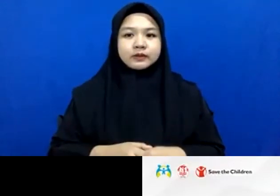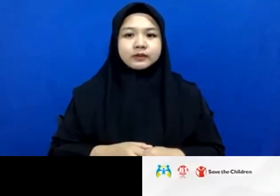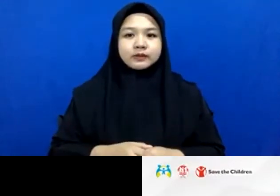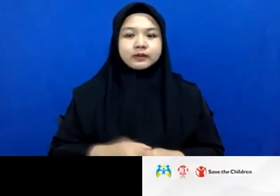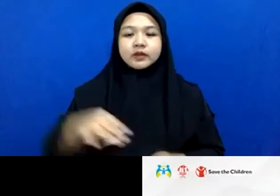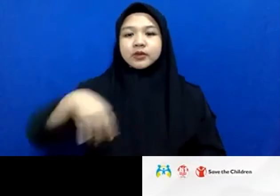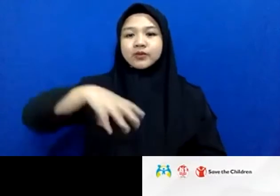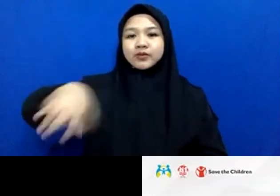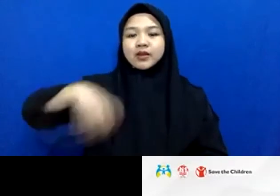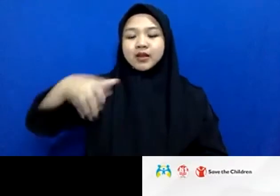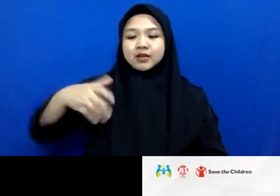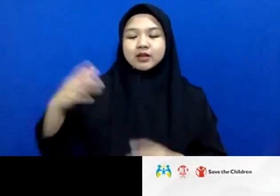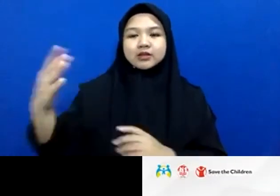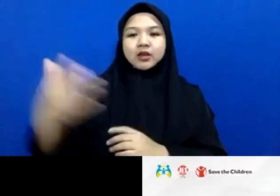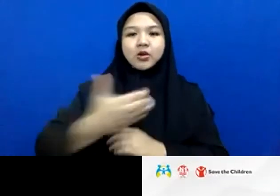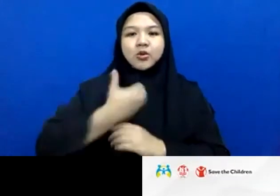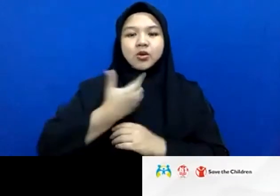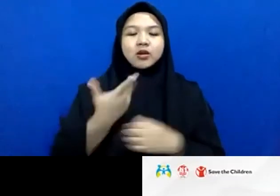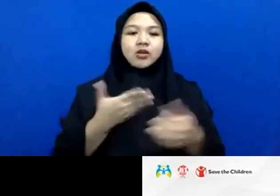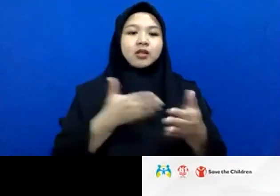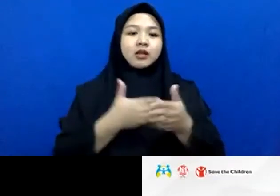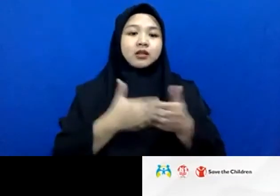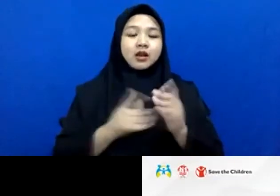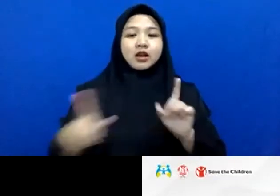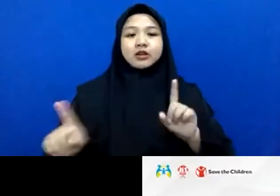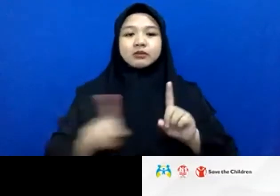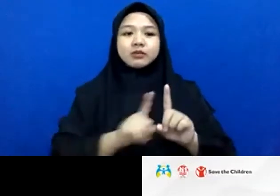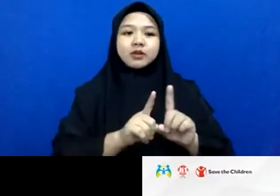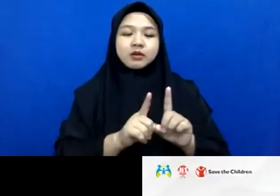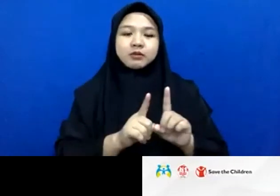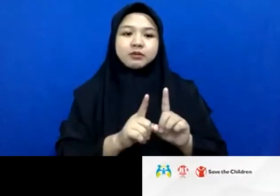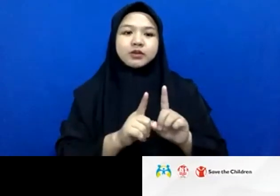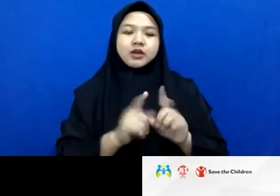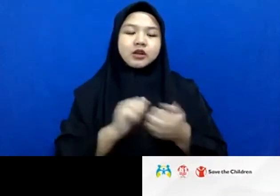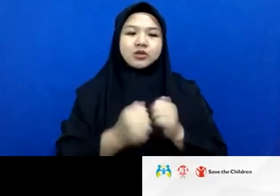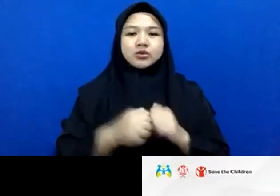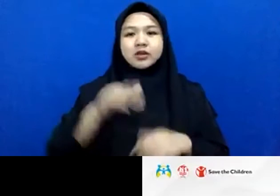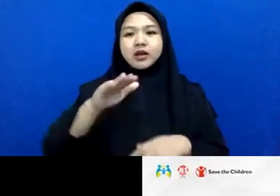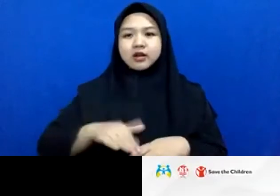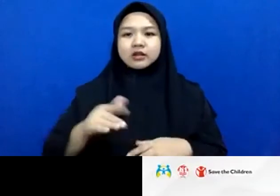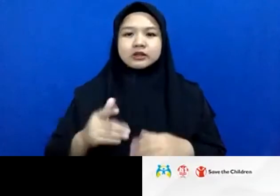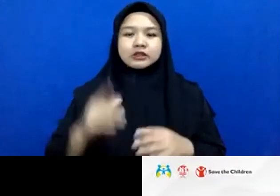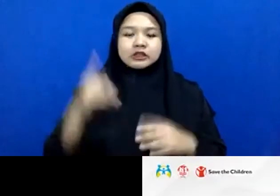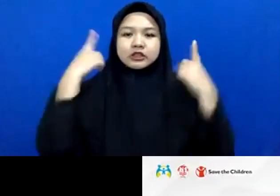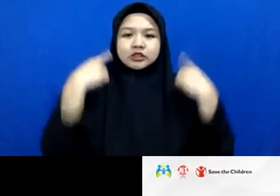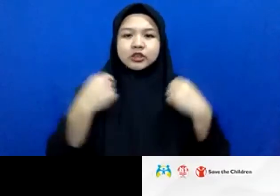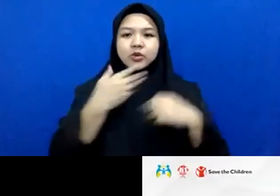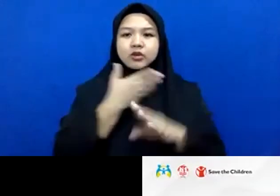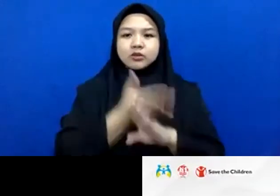wilayah jangkauan sekaligus tantangan dalam pendampingan respon kasus anak itu tinggi. Di Jawa Timur itu ada